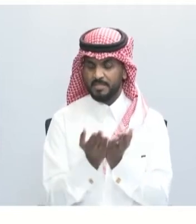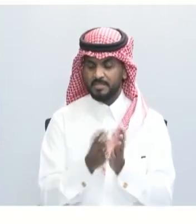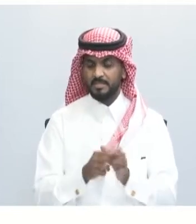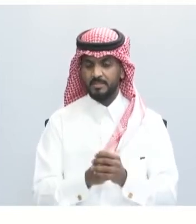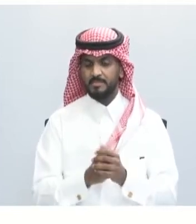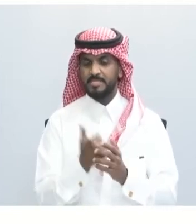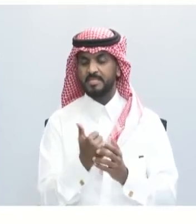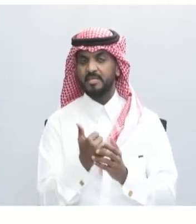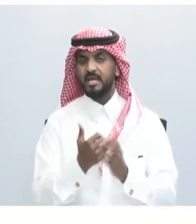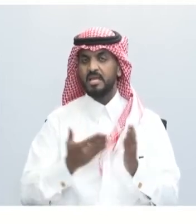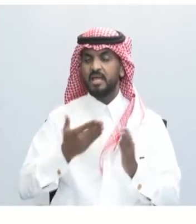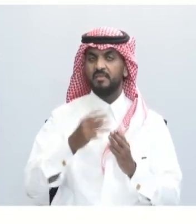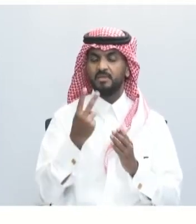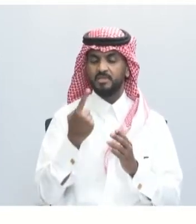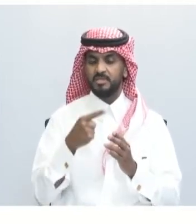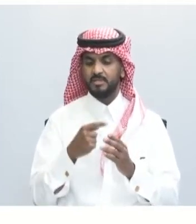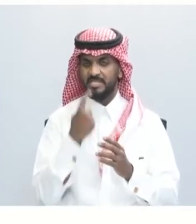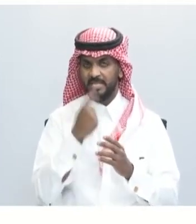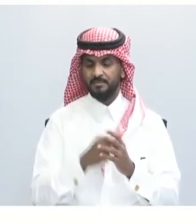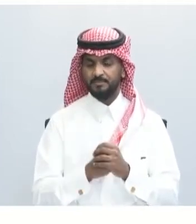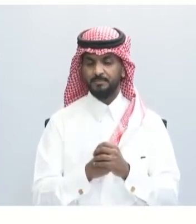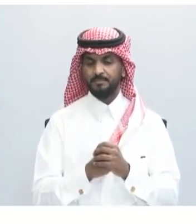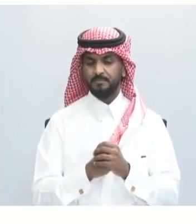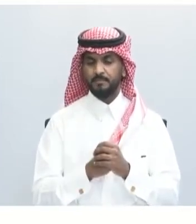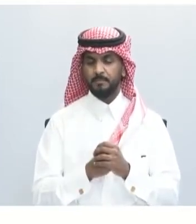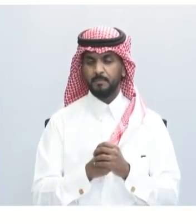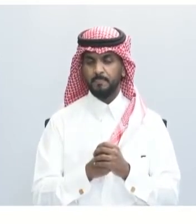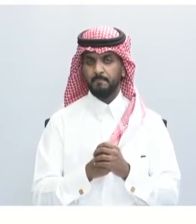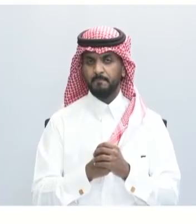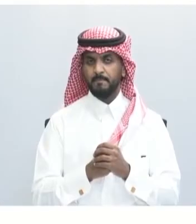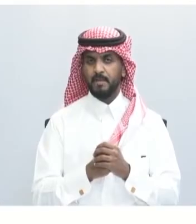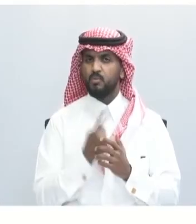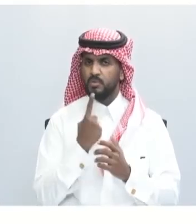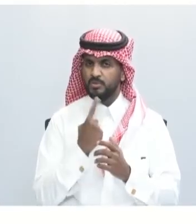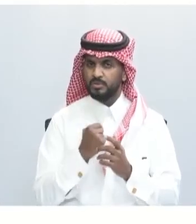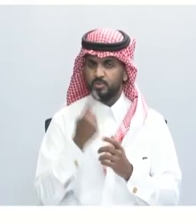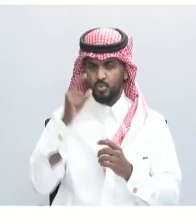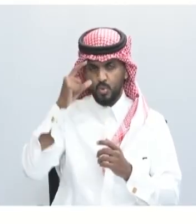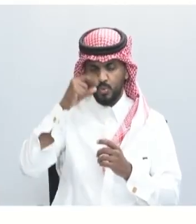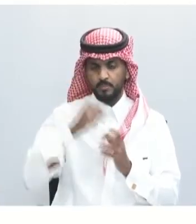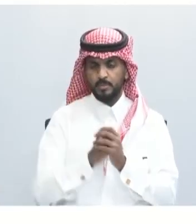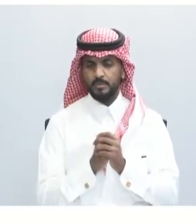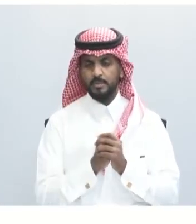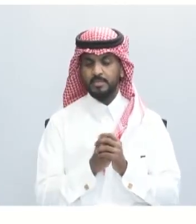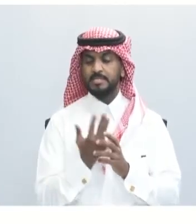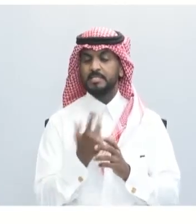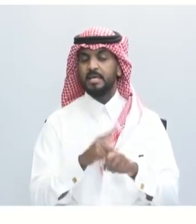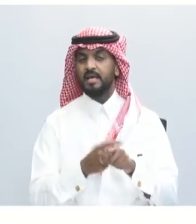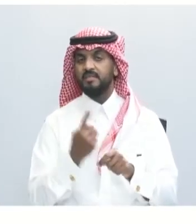سنوات حتى 13 سنه يحتاج ما بين تسعه الى 11 ساعه